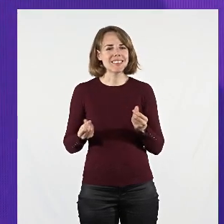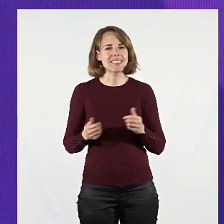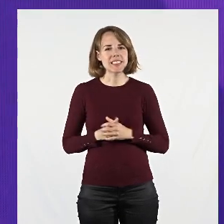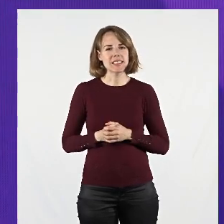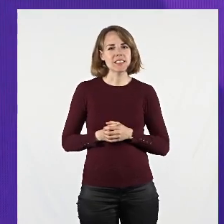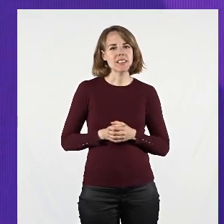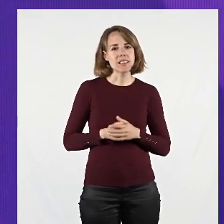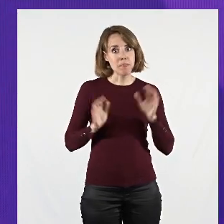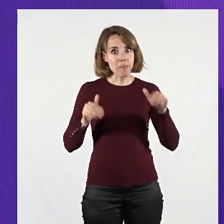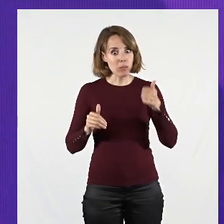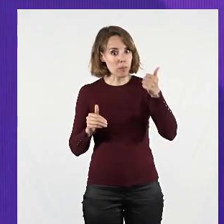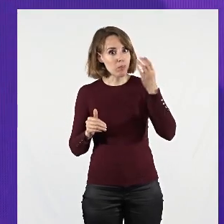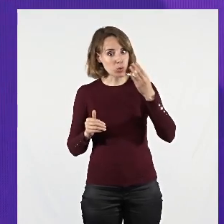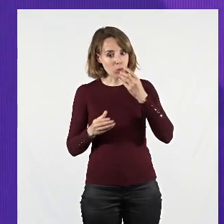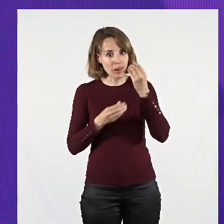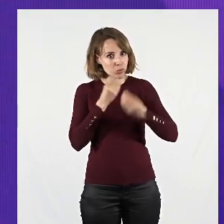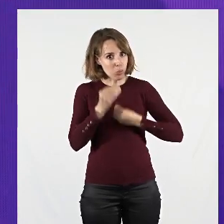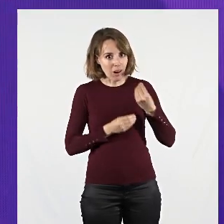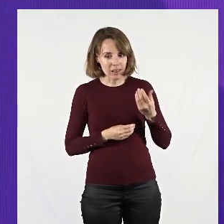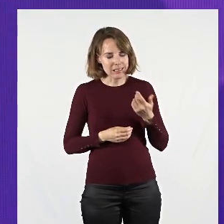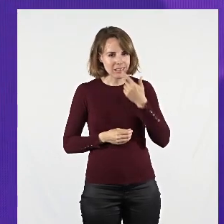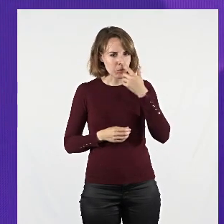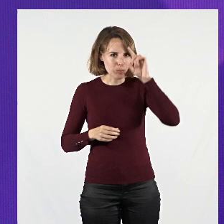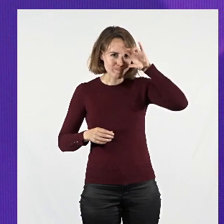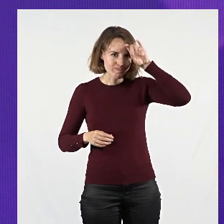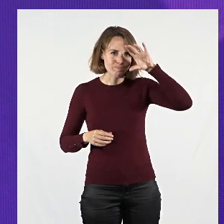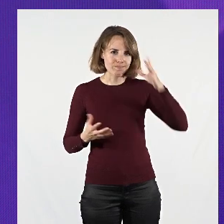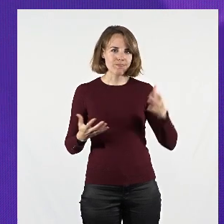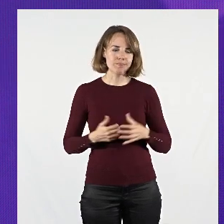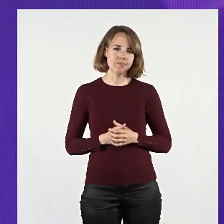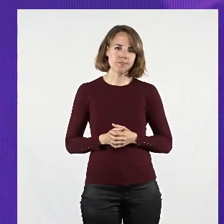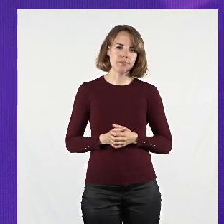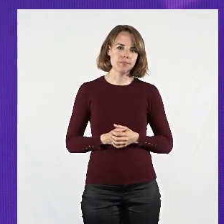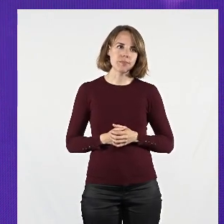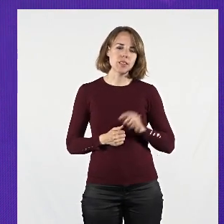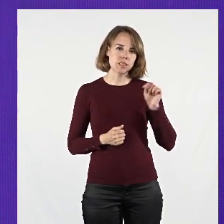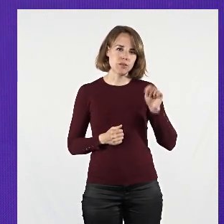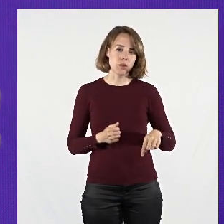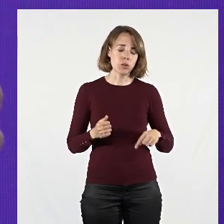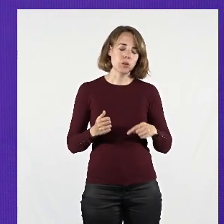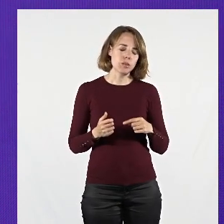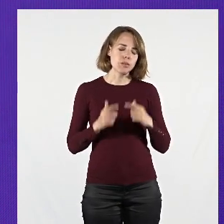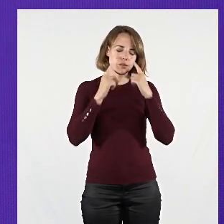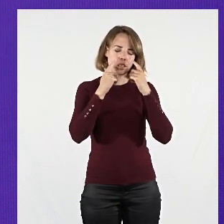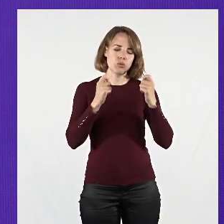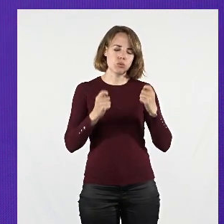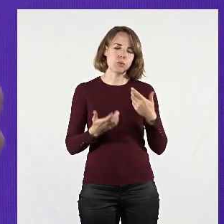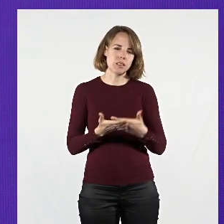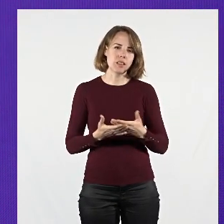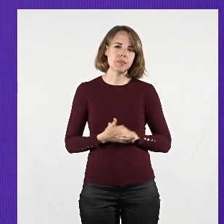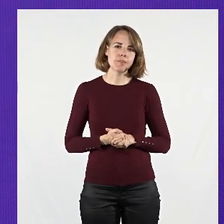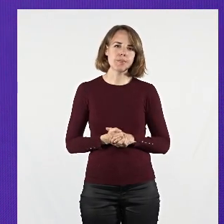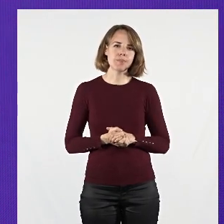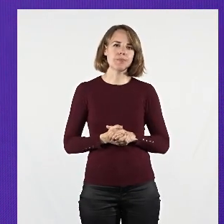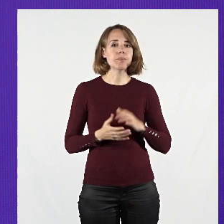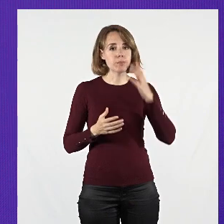nécessaire. Donc c'est une action à plusieurs dimensions dans laquelle, je dirais, toute la chaîne de